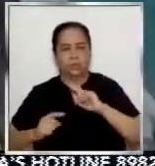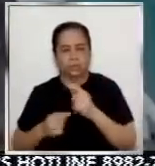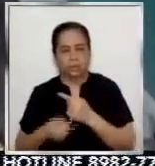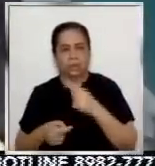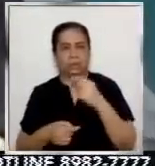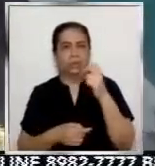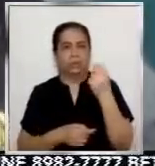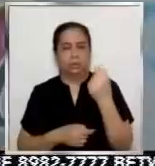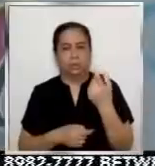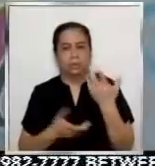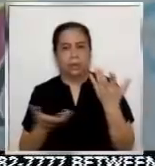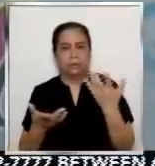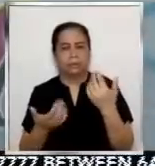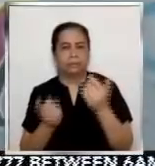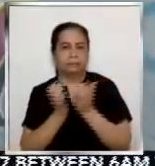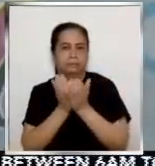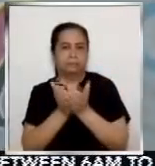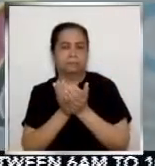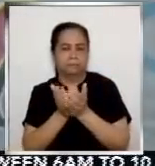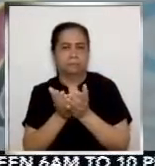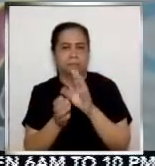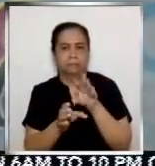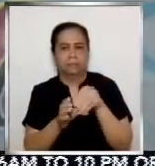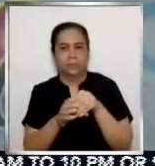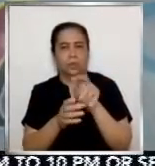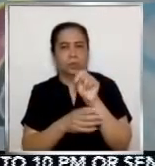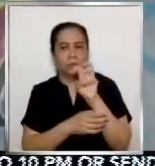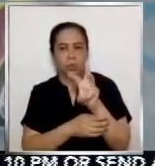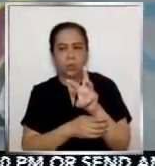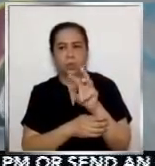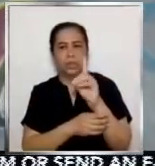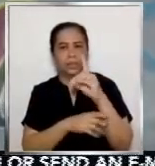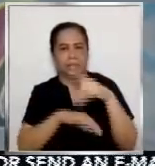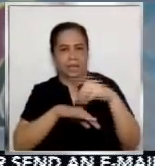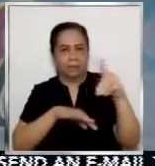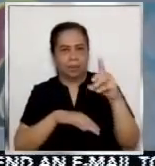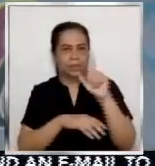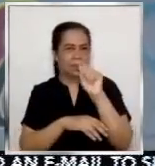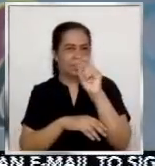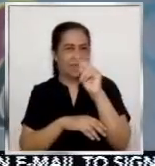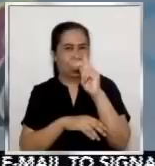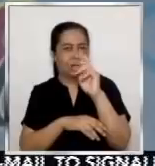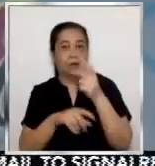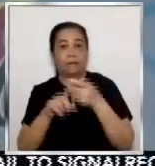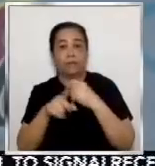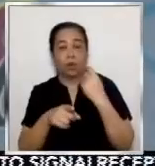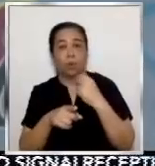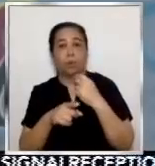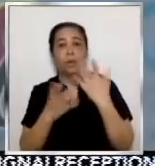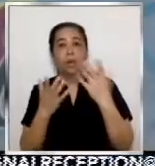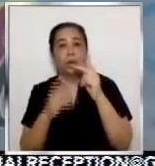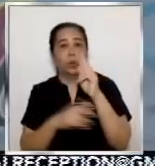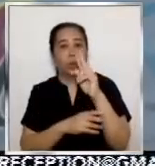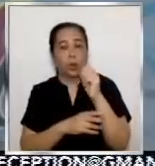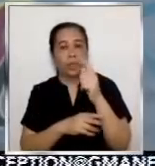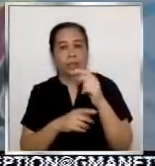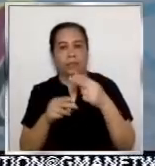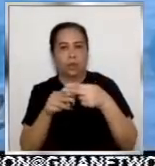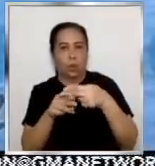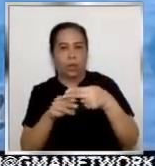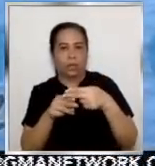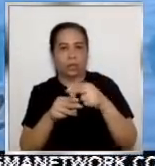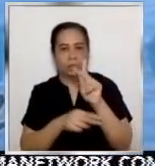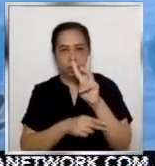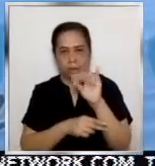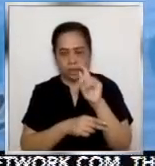5 Griego ang sakay ng New Diamond Tanker na galing Kuwait. Batay sa imbestigasyon, nagsimula ang sunog